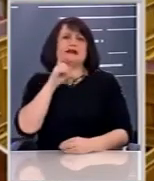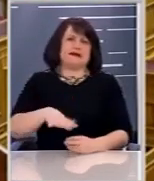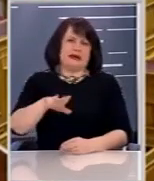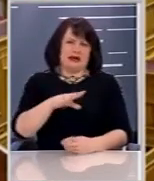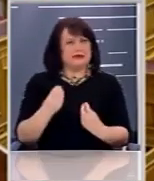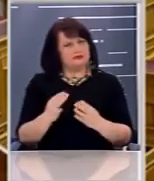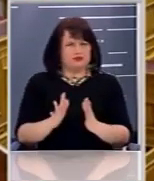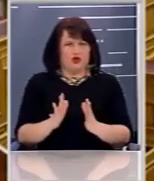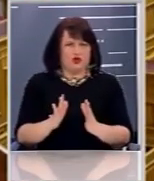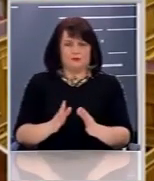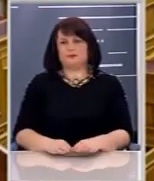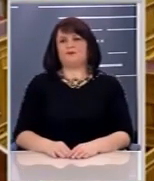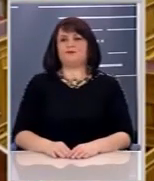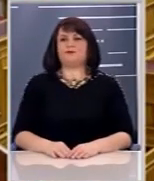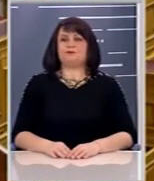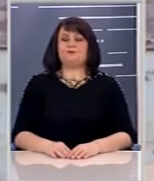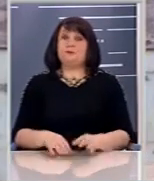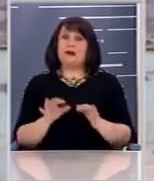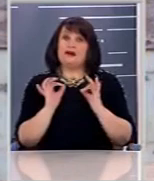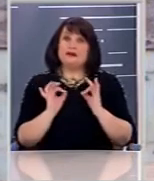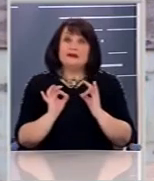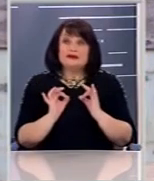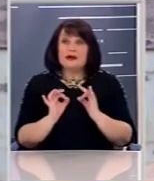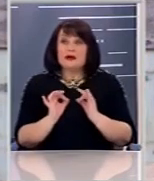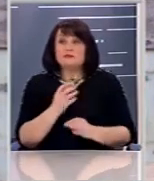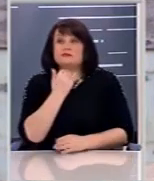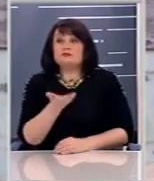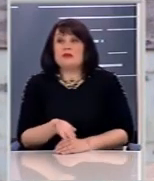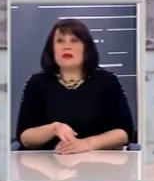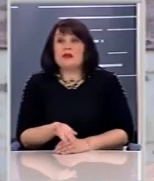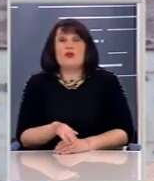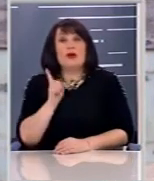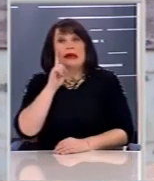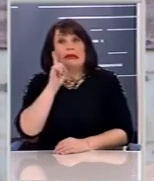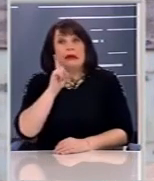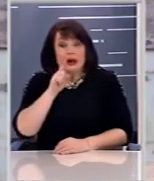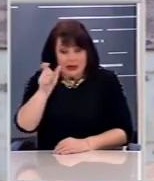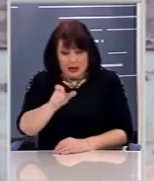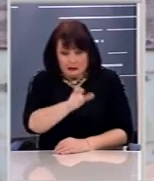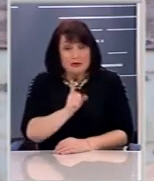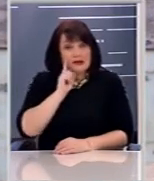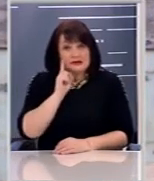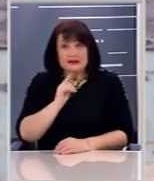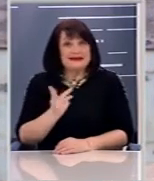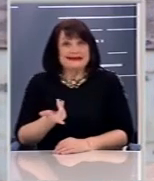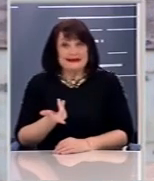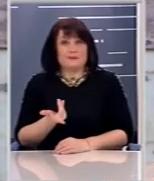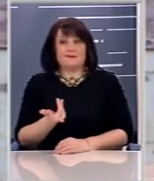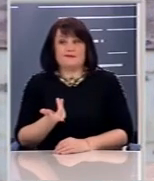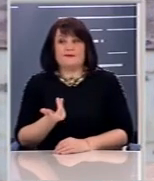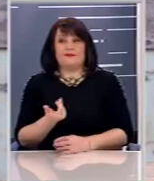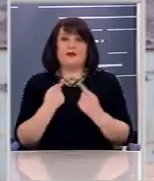μας. Βεβαίως δεν μπορεί οι γυναίκες της χώρας μας να είναι σε